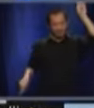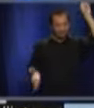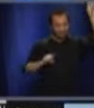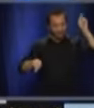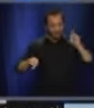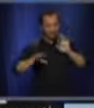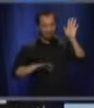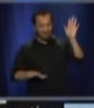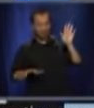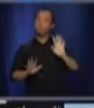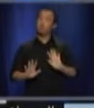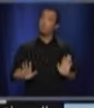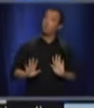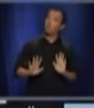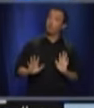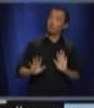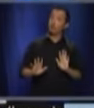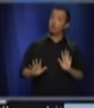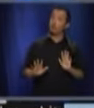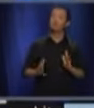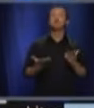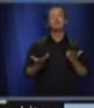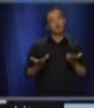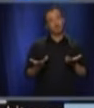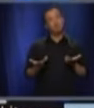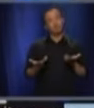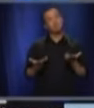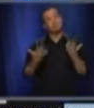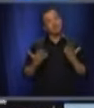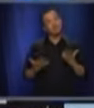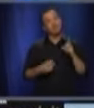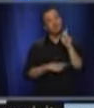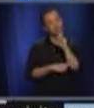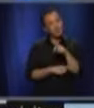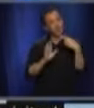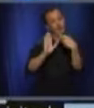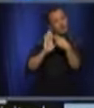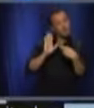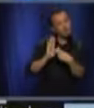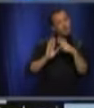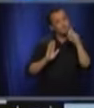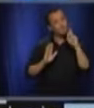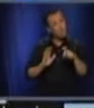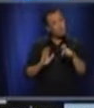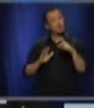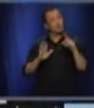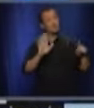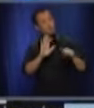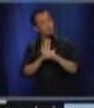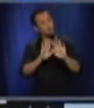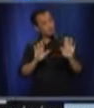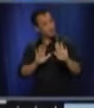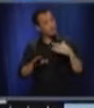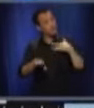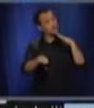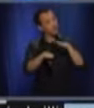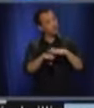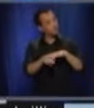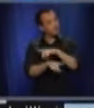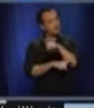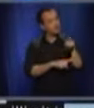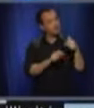Donc, à ce stade-ci, là, c'est une recommandation de réduire, de minimiser ces déplacements en autant que possible pour